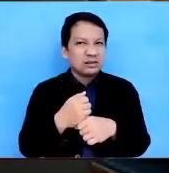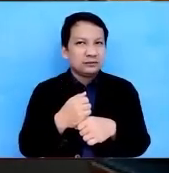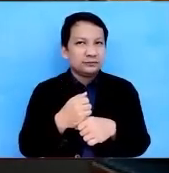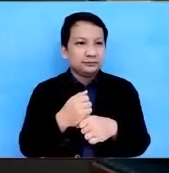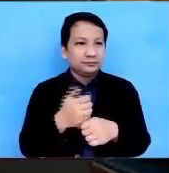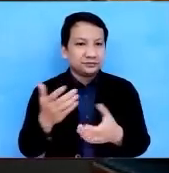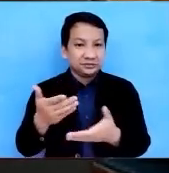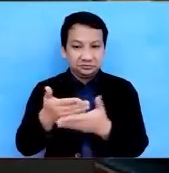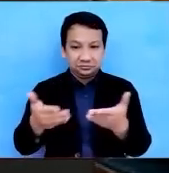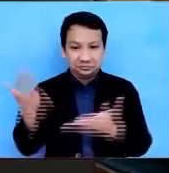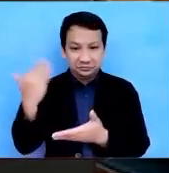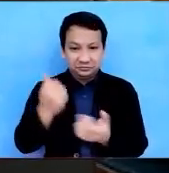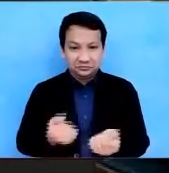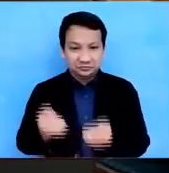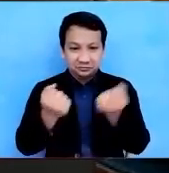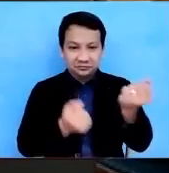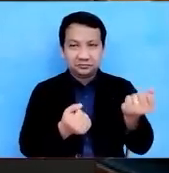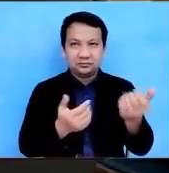ng mga